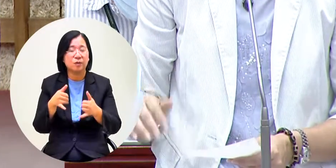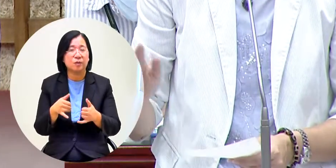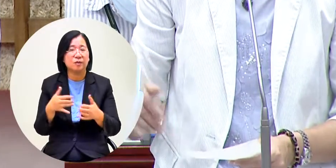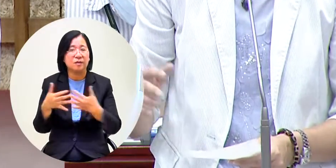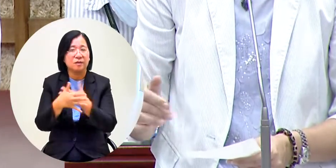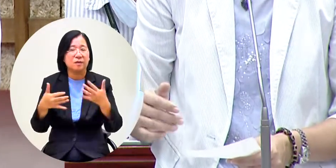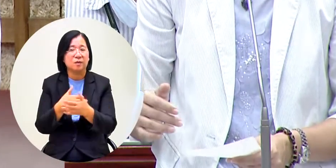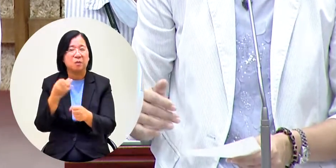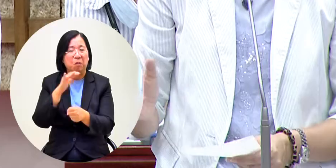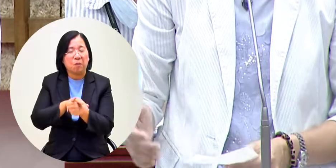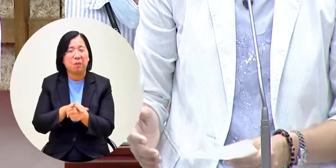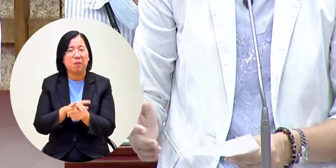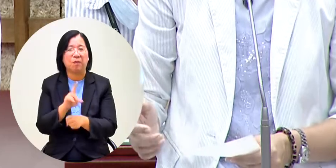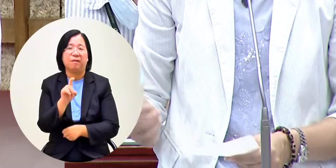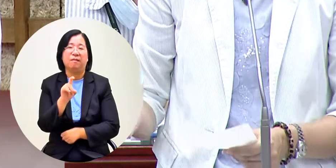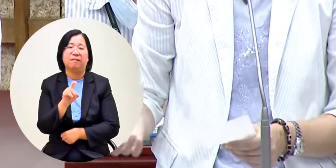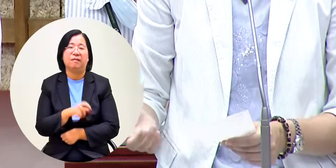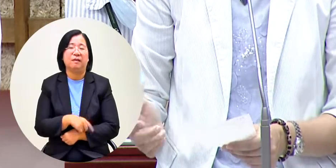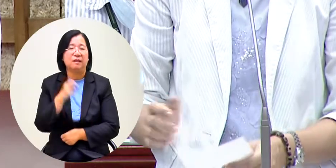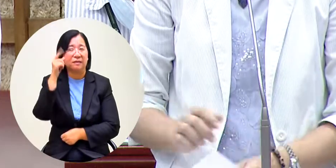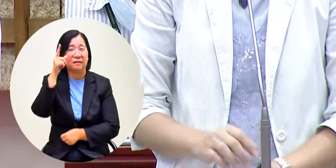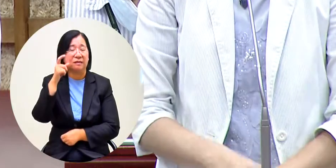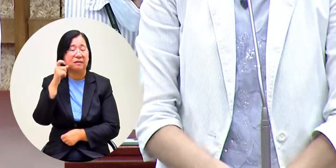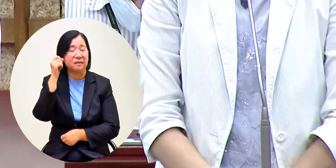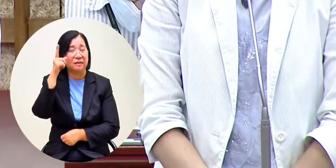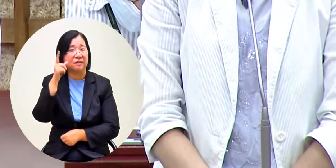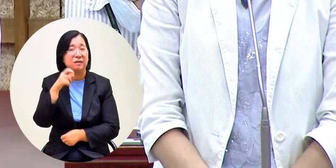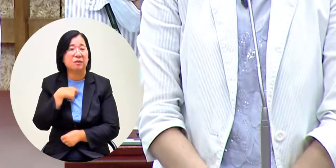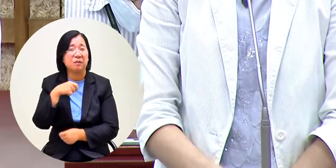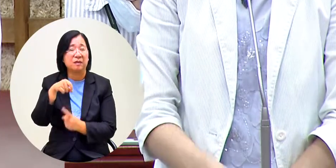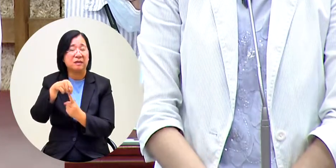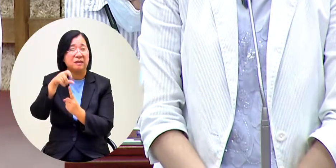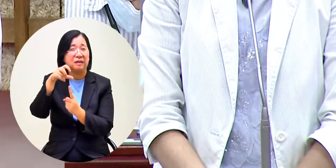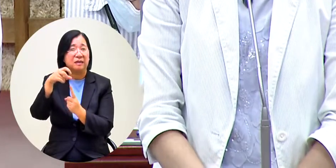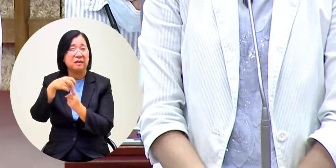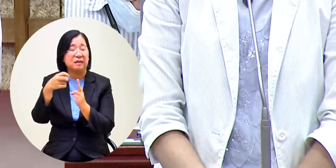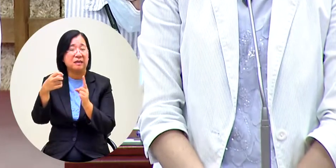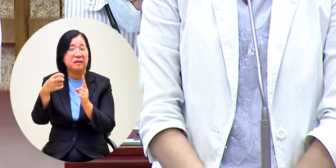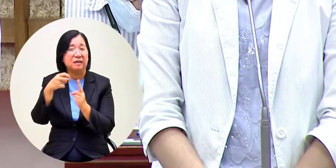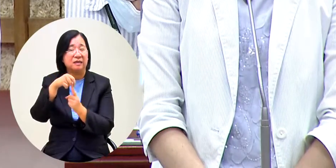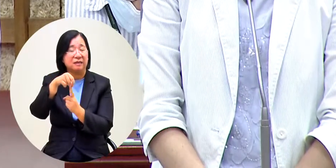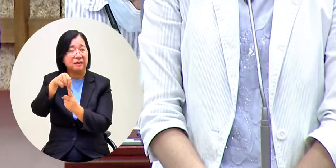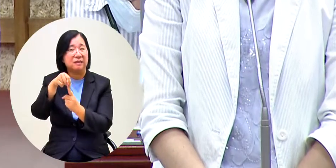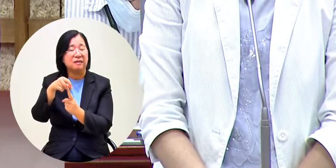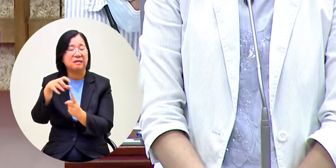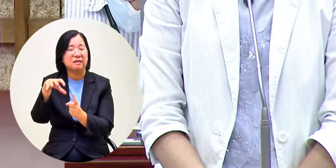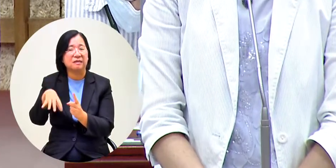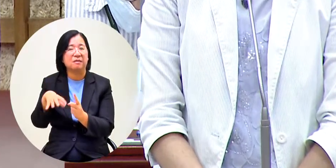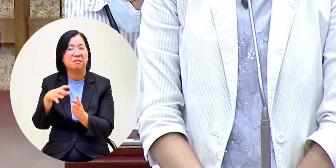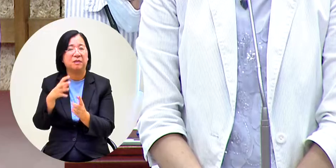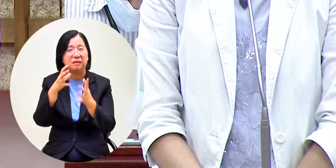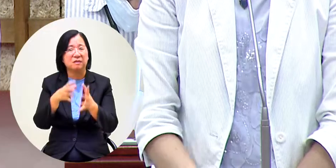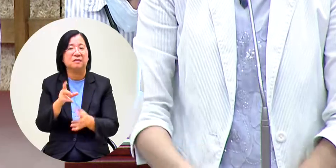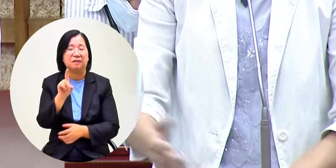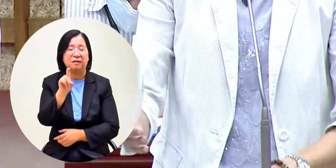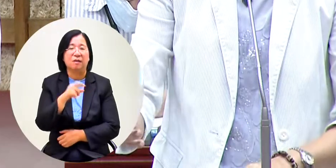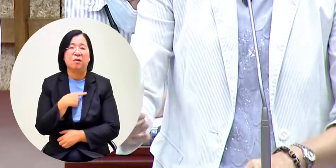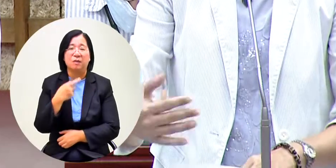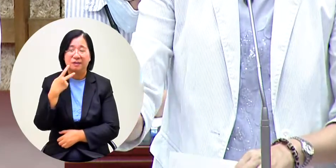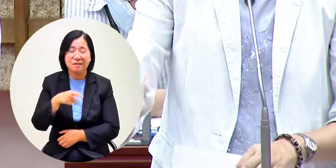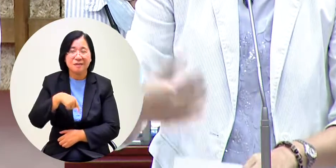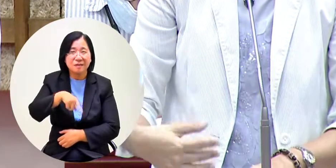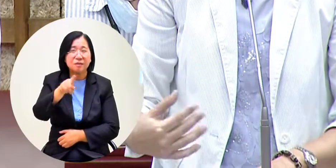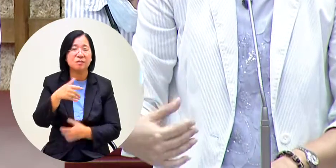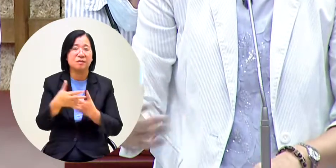补助那个智慧站牌的，所以我这块昨天也有议员咨询，那所以我会再去跟交通部沟通，因为